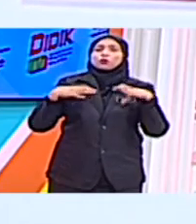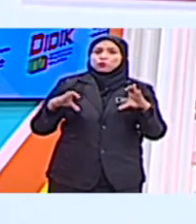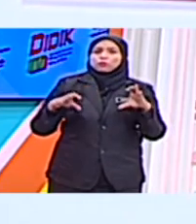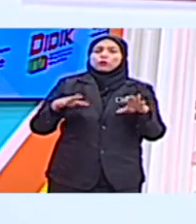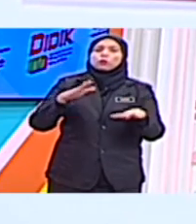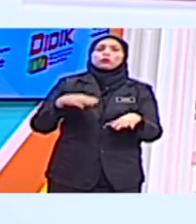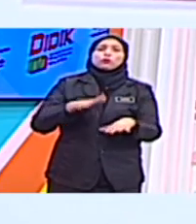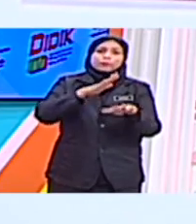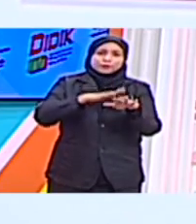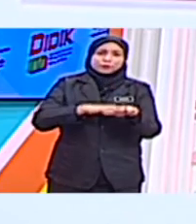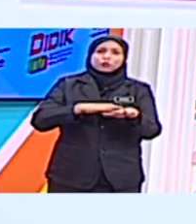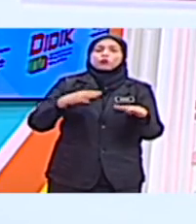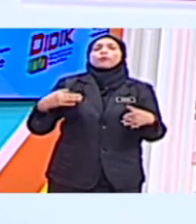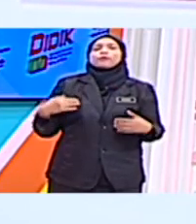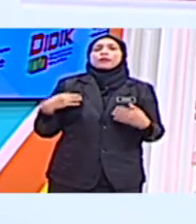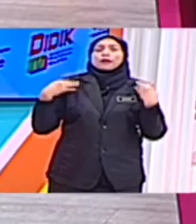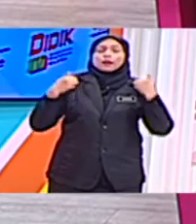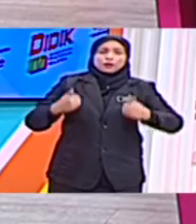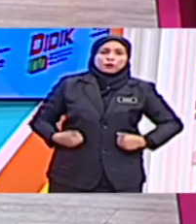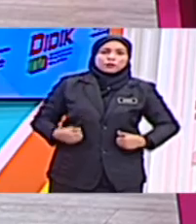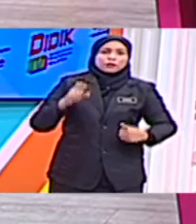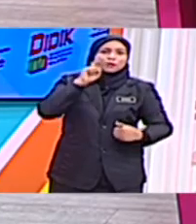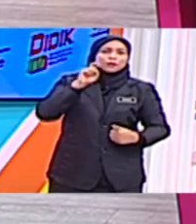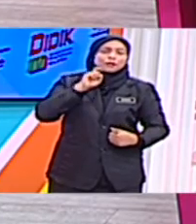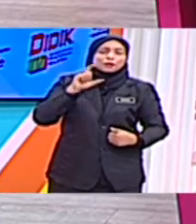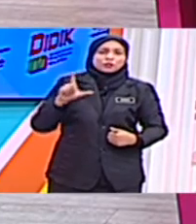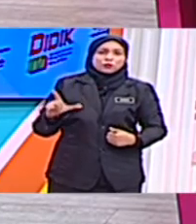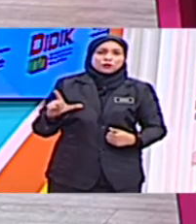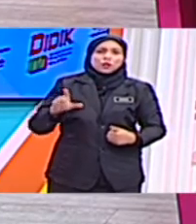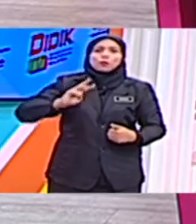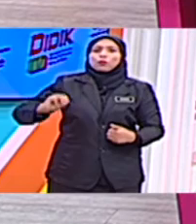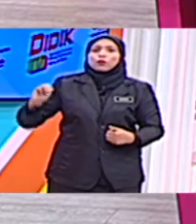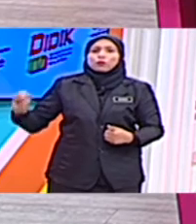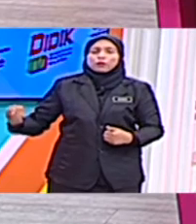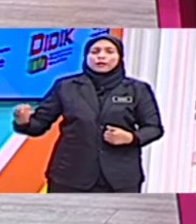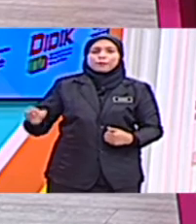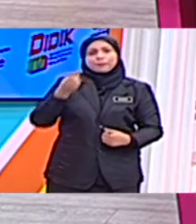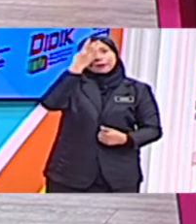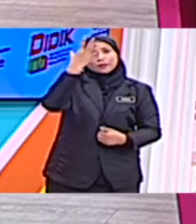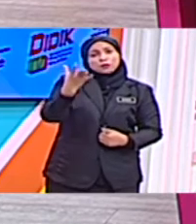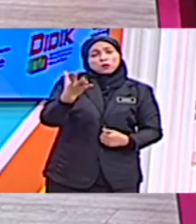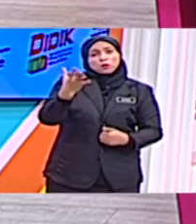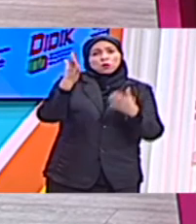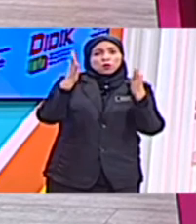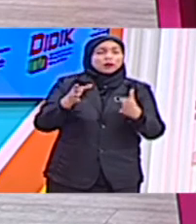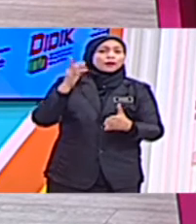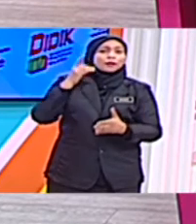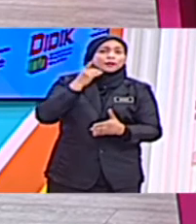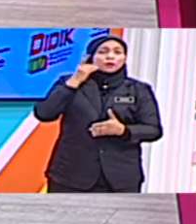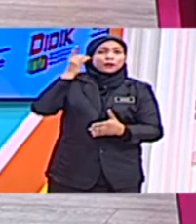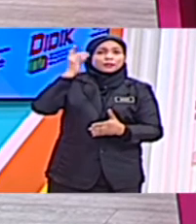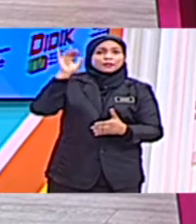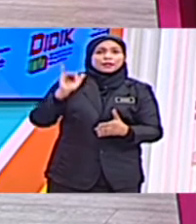anggota seksual kita. Termasuklah polis lah kalau ada. Beritahu. Selalunya kita galakkan murid beritahu orang dewasa yang dia percaya, terutamanya ibu dan